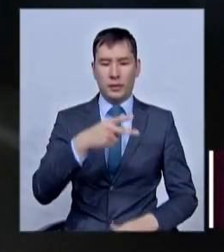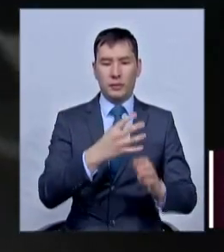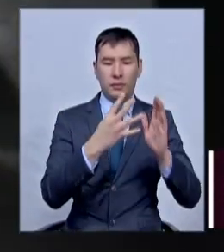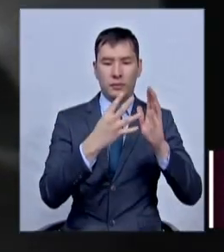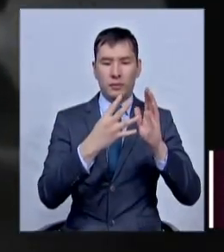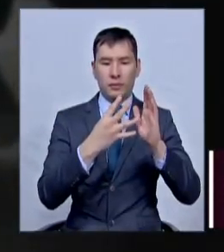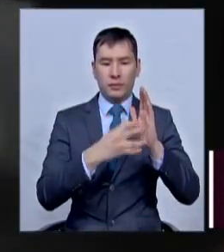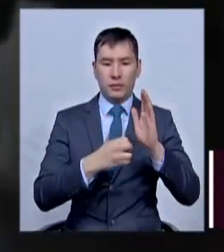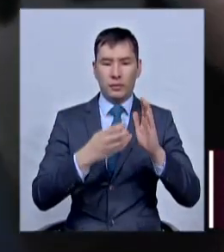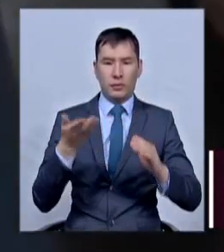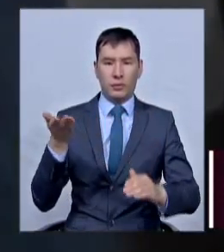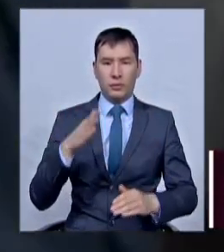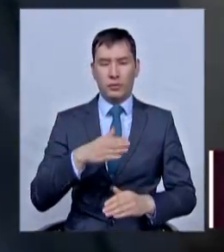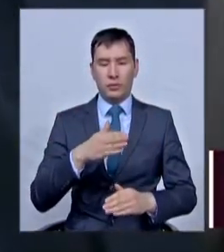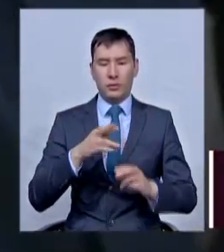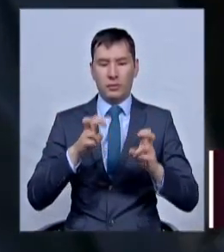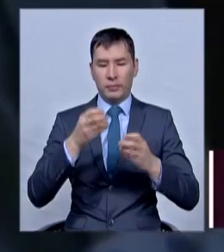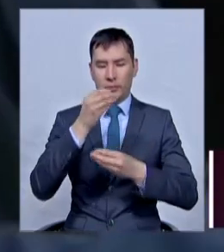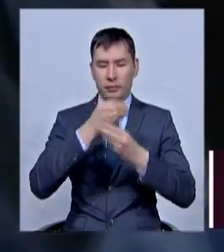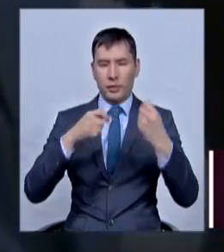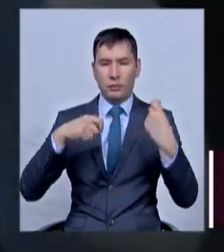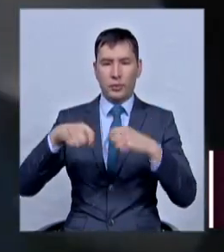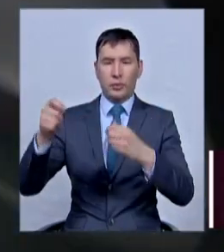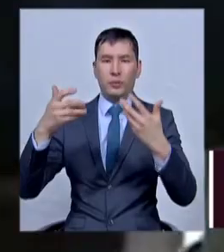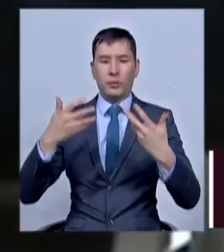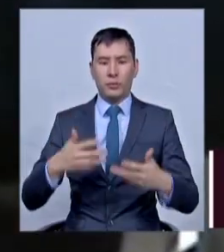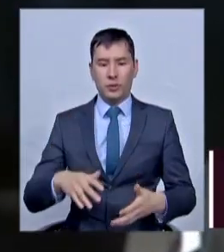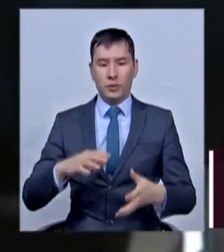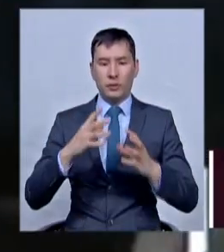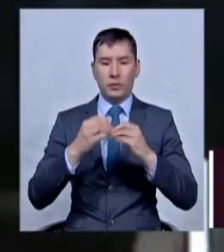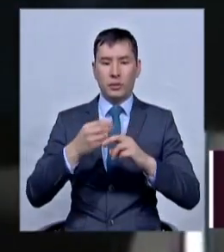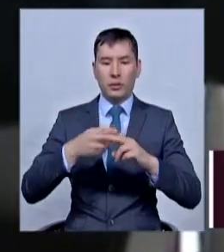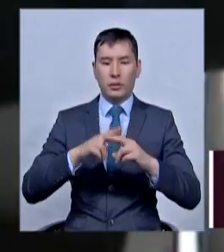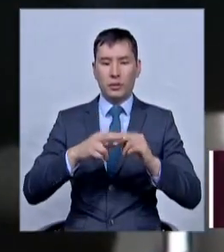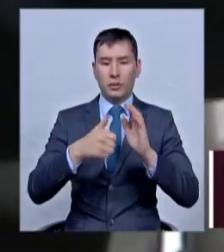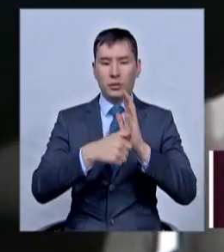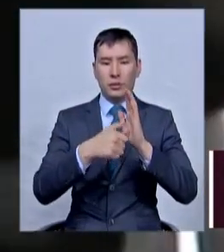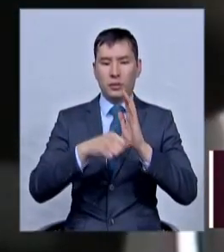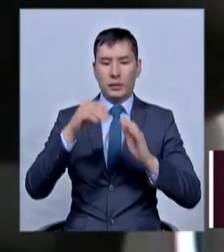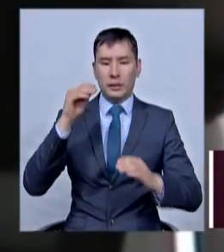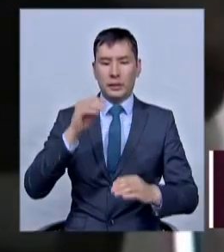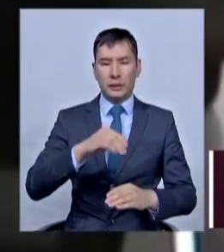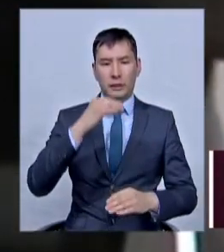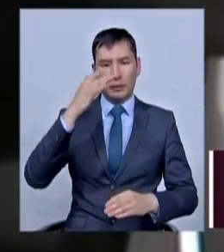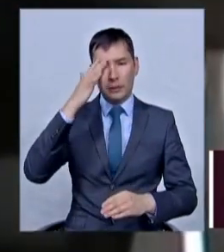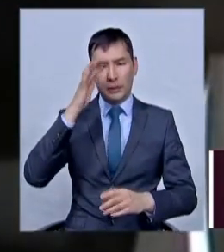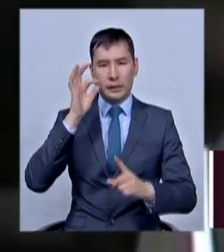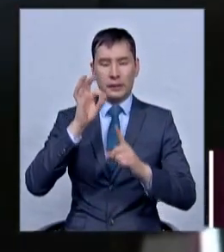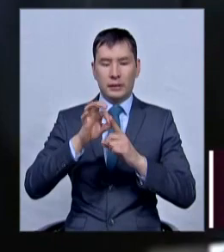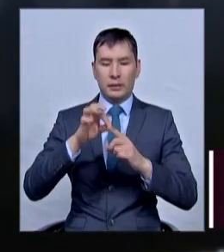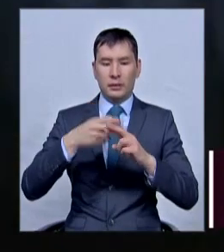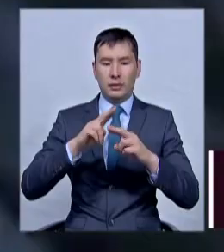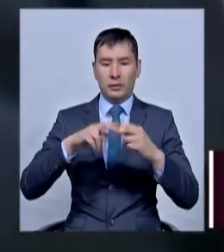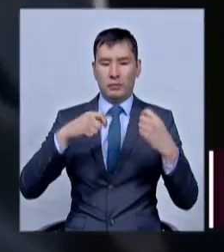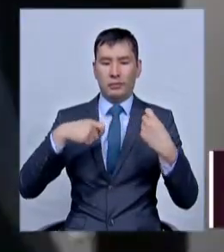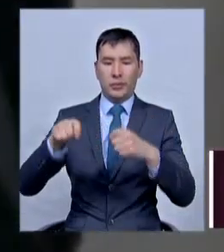2932 дана жалған шетел валютасын сатып үлгерген. Сондай-ақ оның жалған 600.000 ақш долларын сату мақсатында өзінде